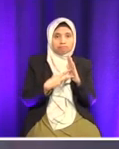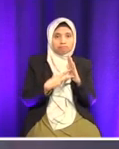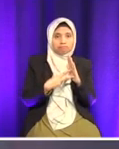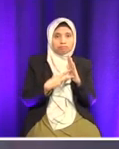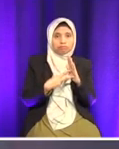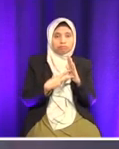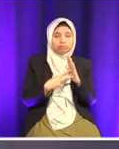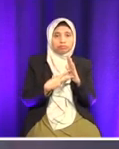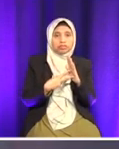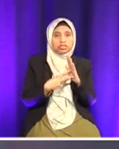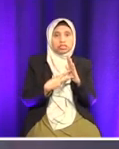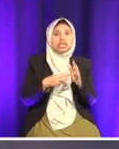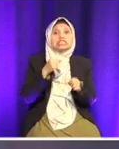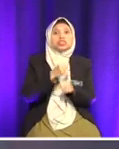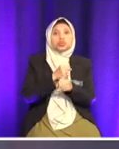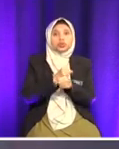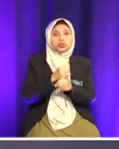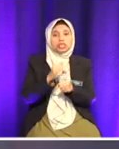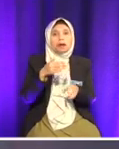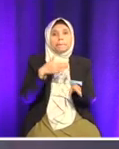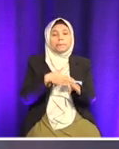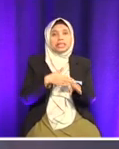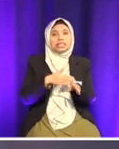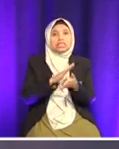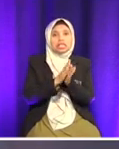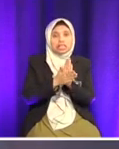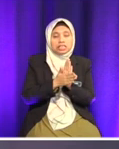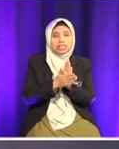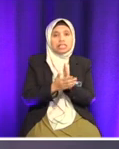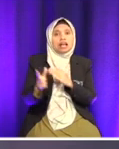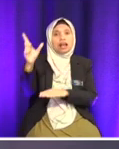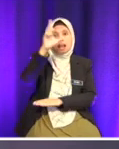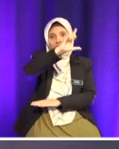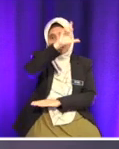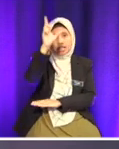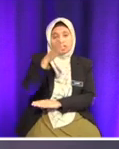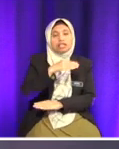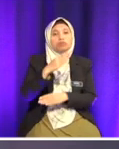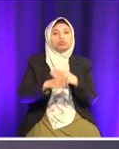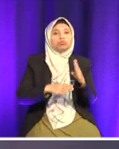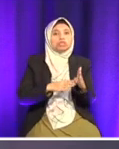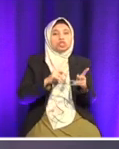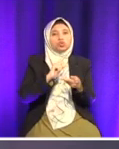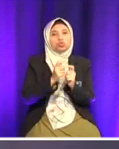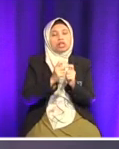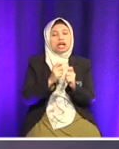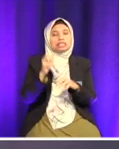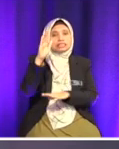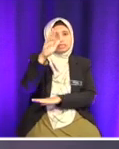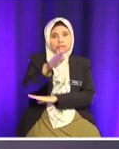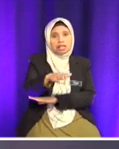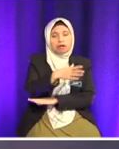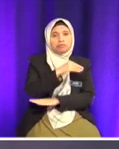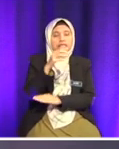maksudnya sesungguhnya pada kejadian langit dan bumi dan pada pertukaran malam dan siang ada